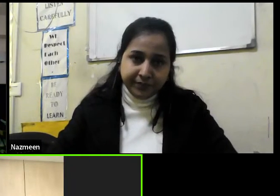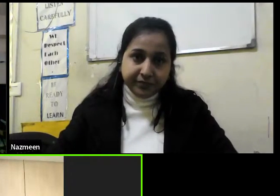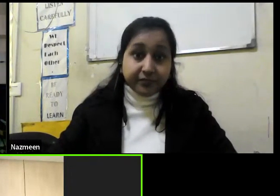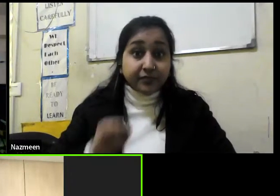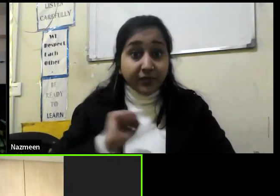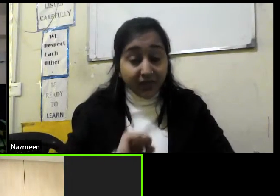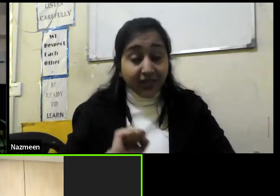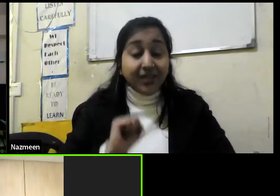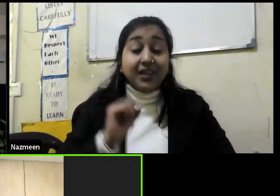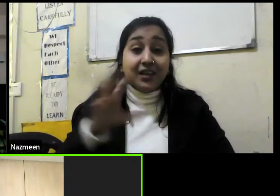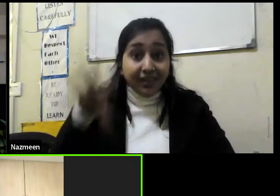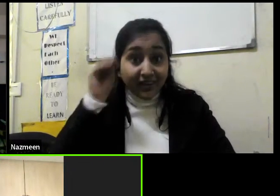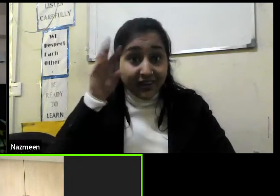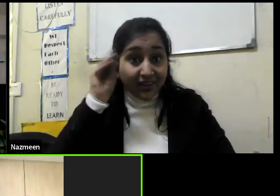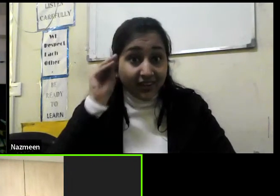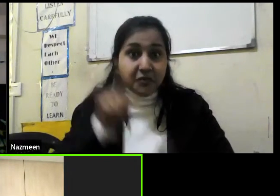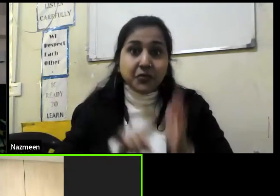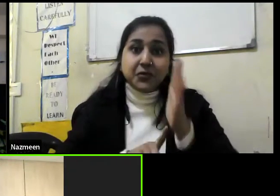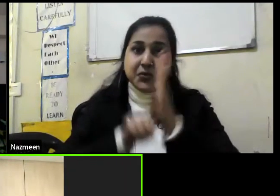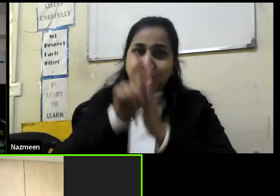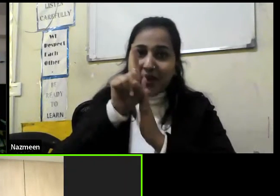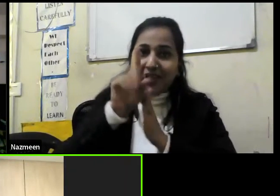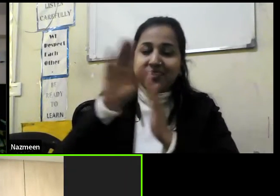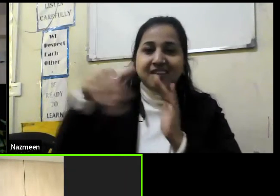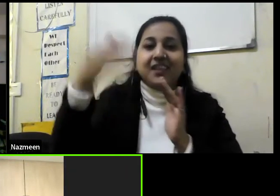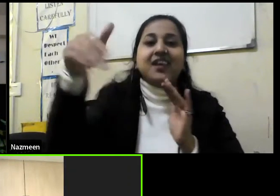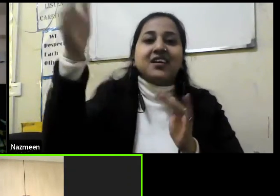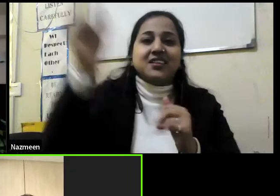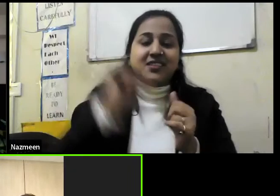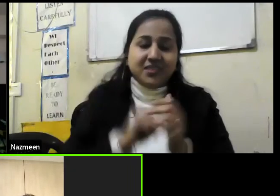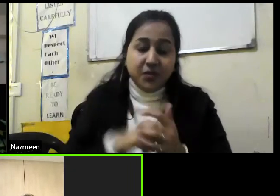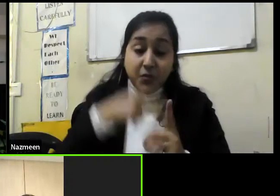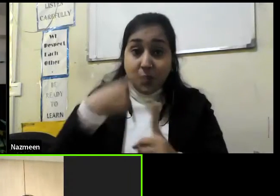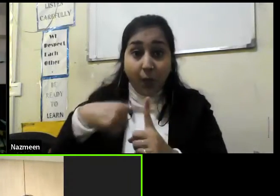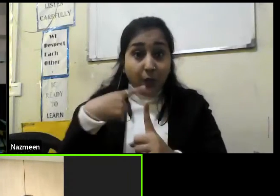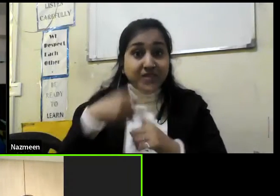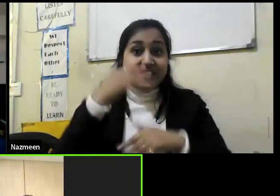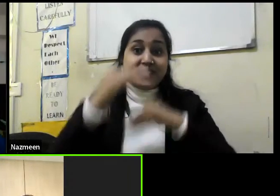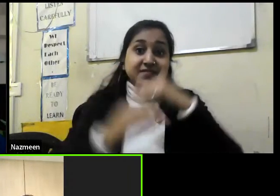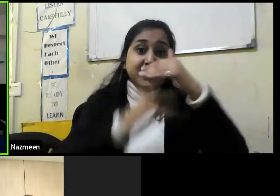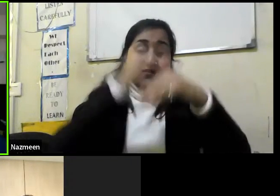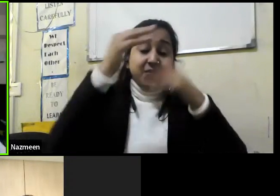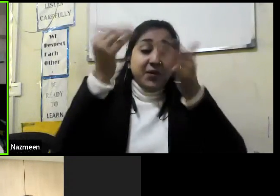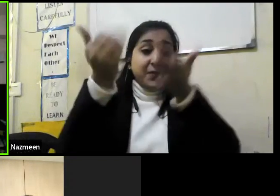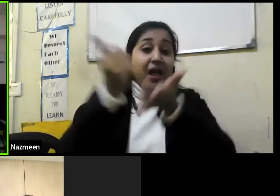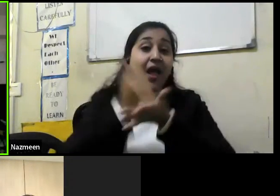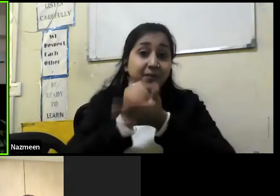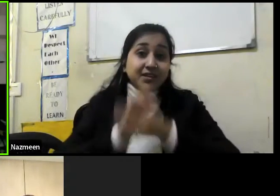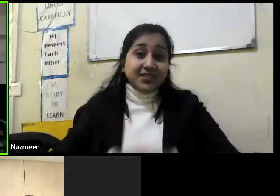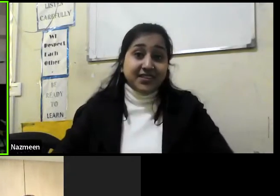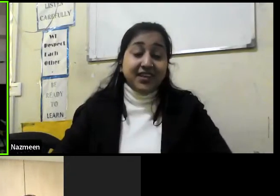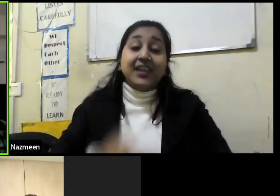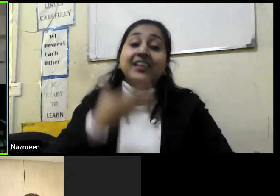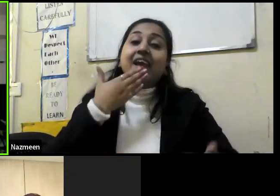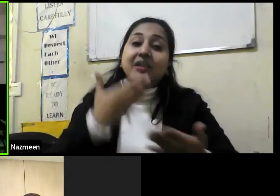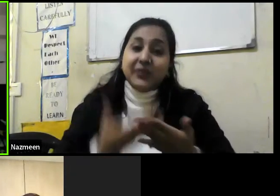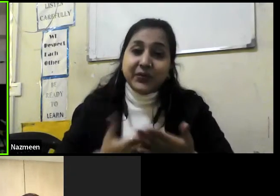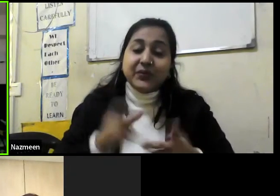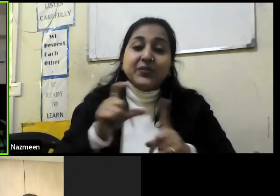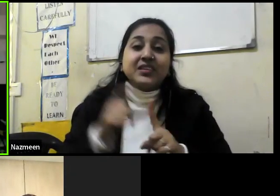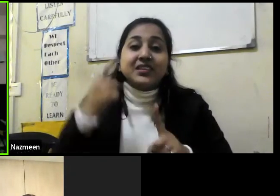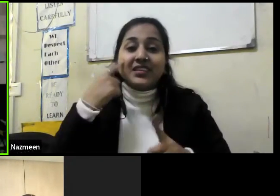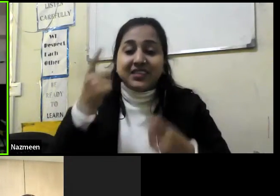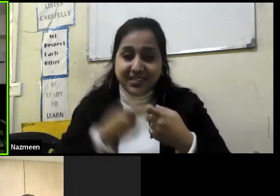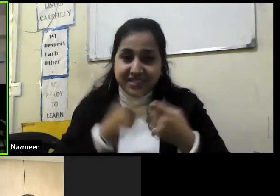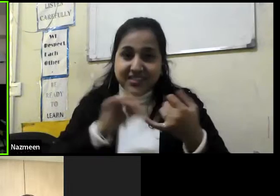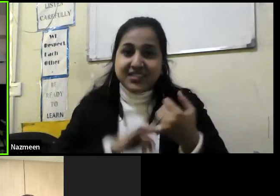learning, growing, and making moves in our career towards the positive development. Thank you. Thank you, Diksha. आपने बात की